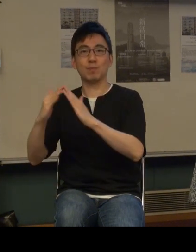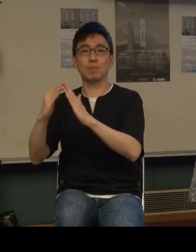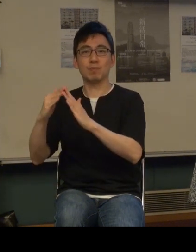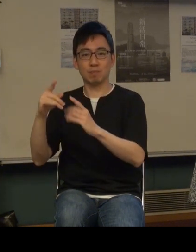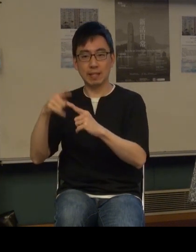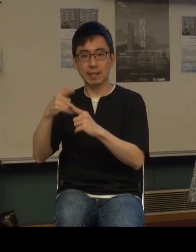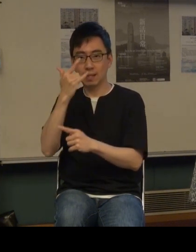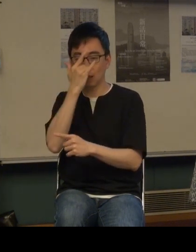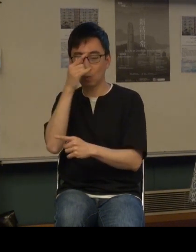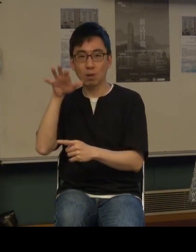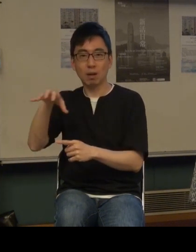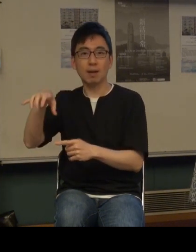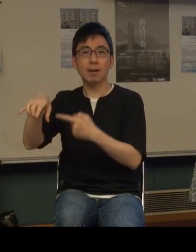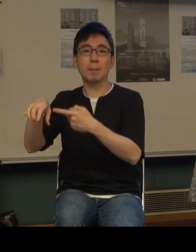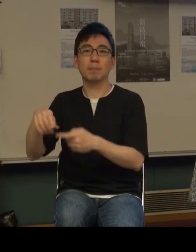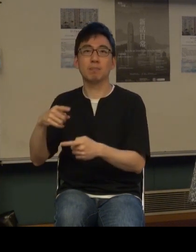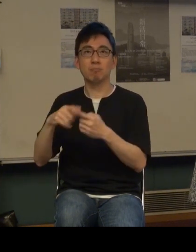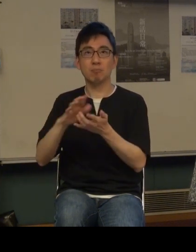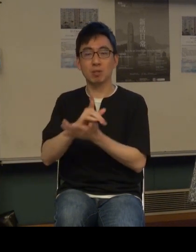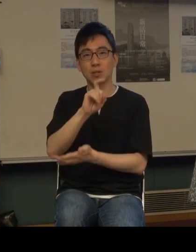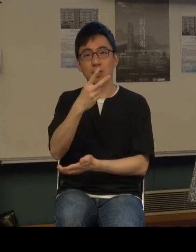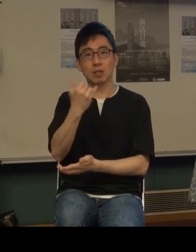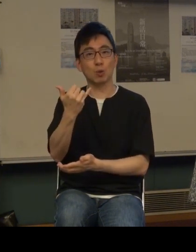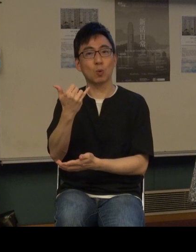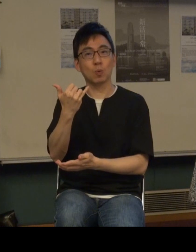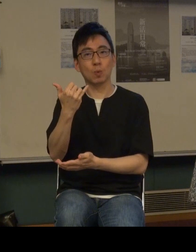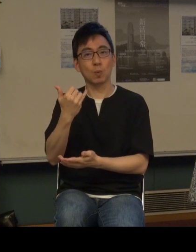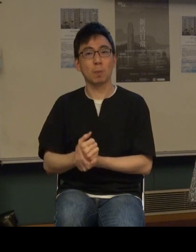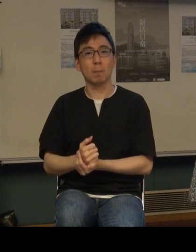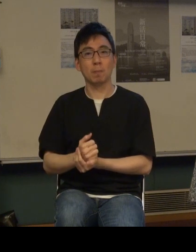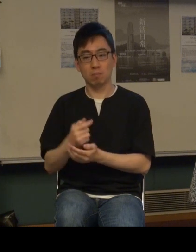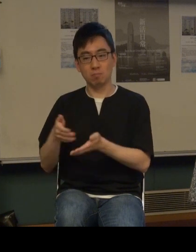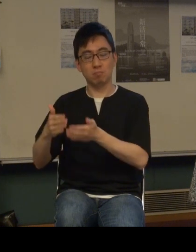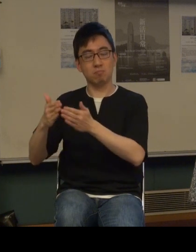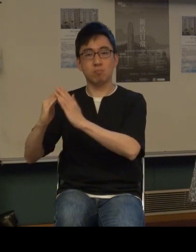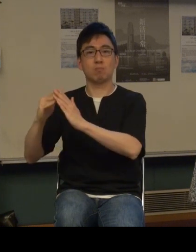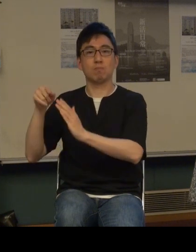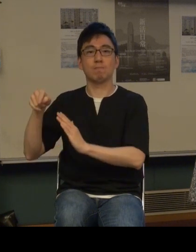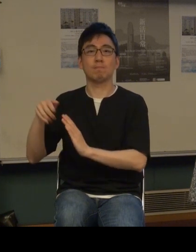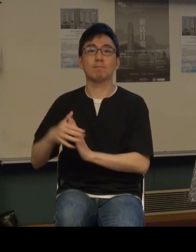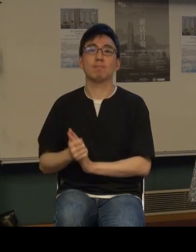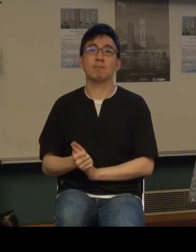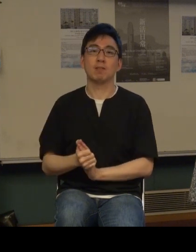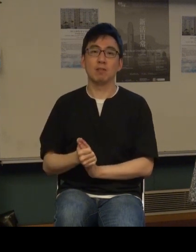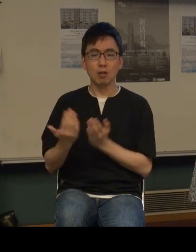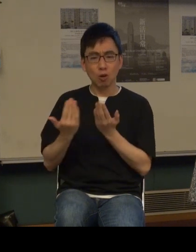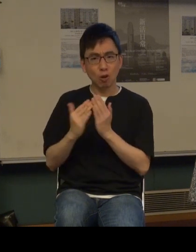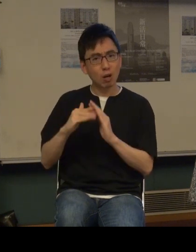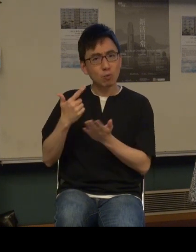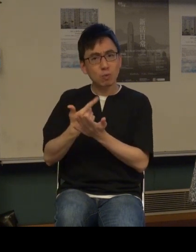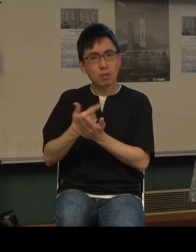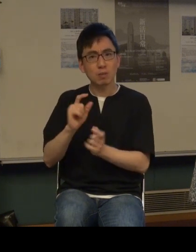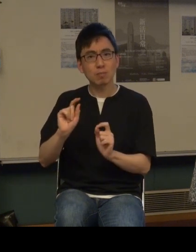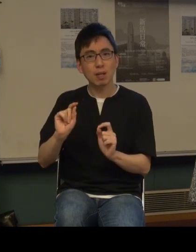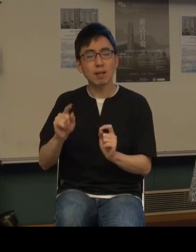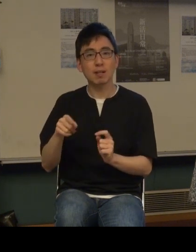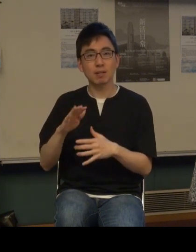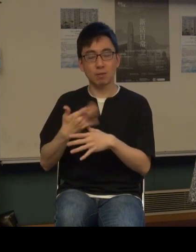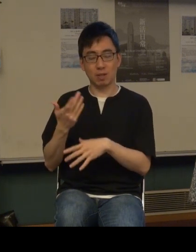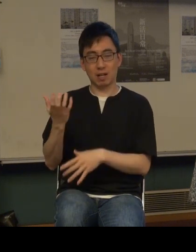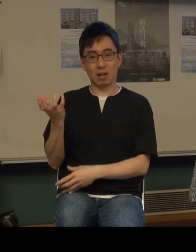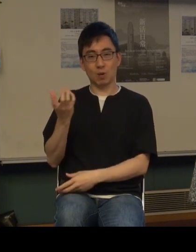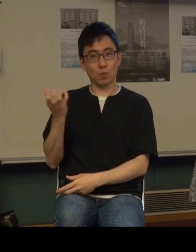德國德肇嘅校舍就1926年係落成嘅。嗱，呢間學校點解咁緊要呢？就係話，即係歐